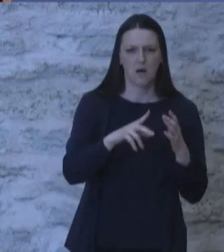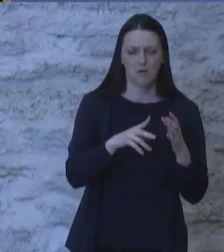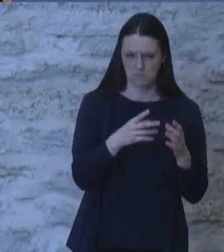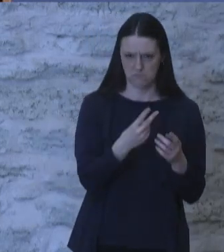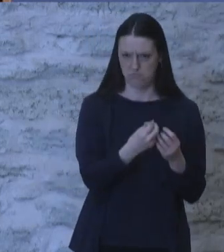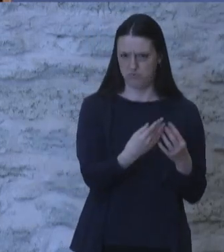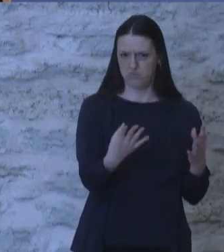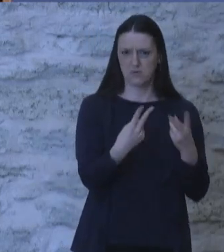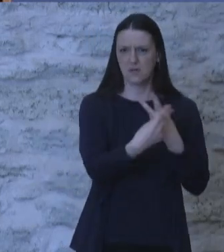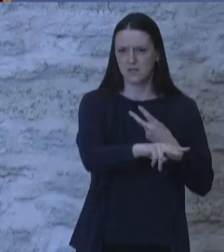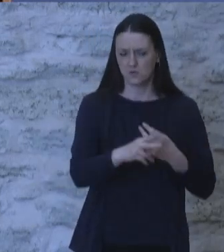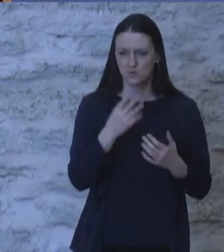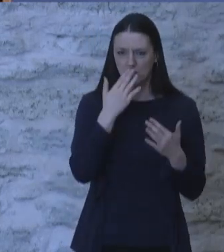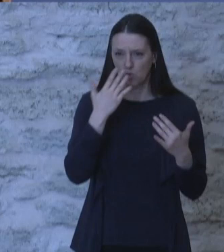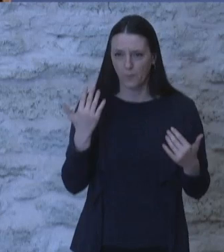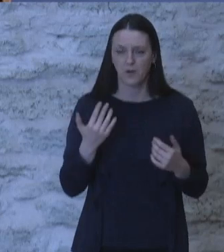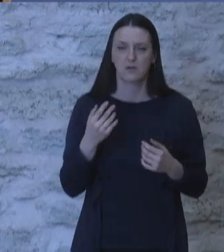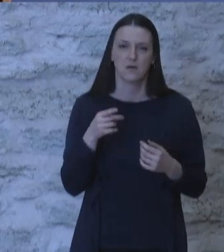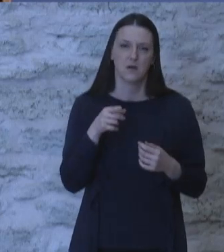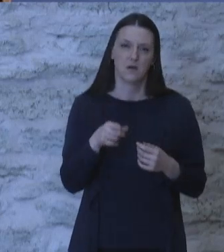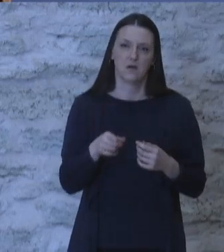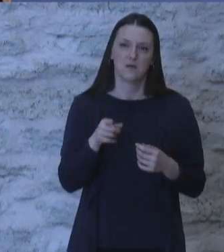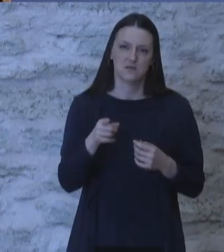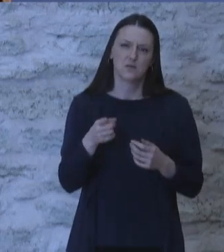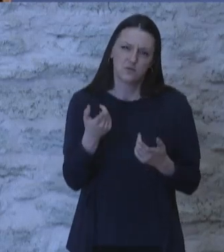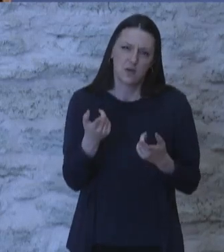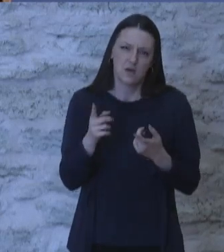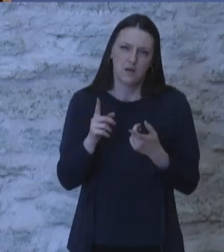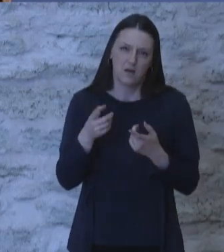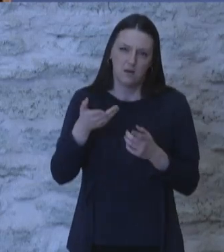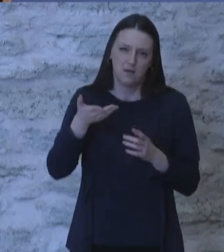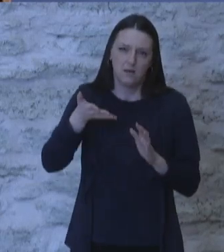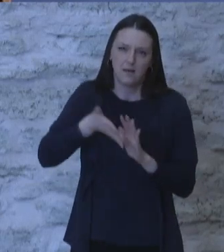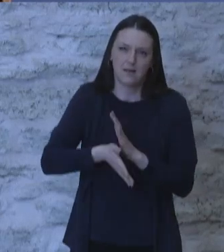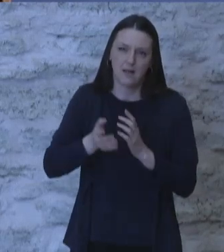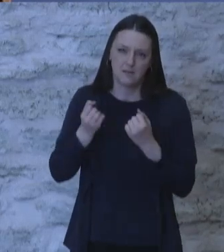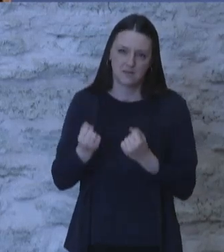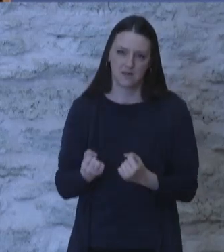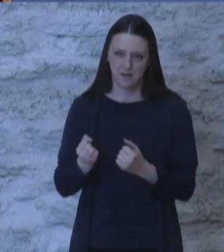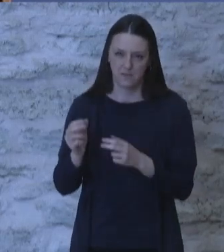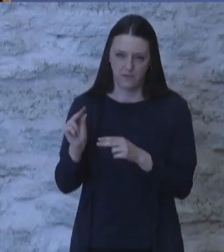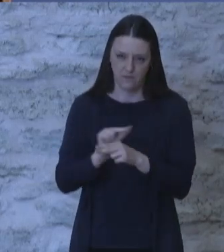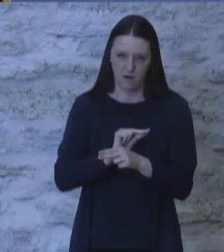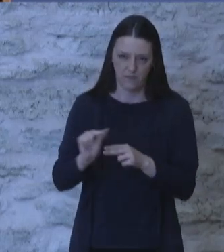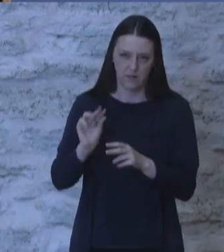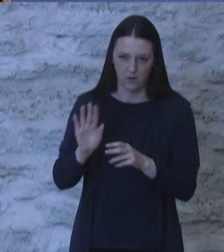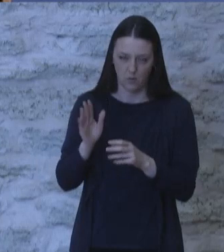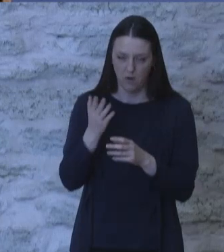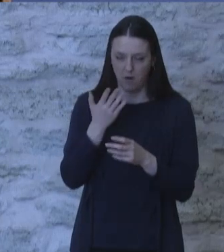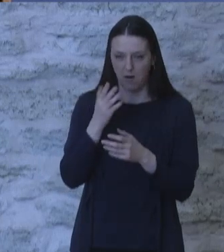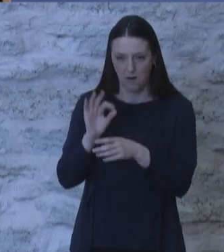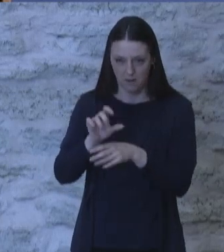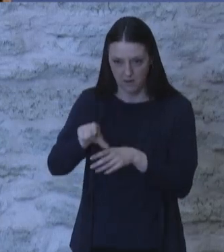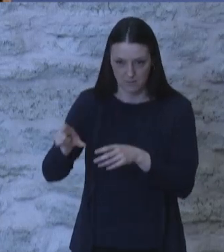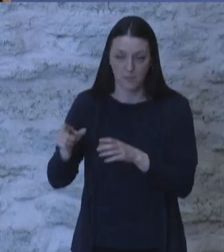see puhutab nüüd intensiivravi vajavad haigid. Teie räägiti isikuaitse vahenditest.